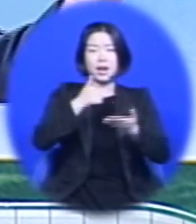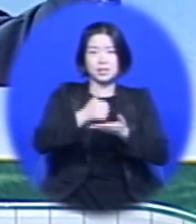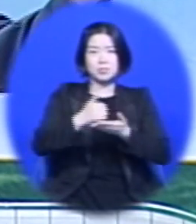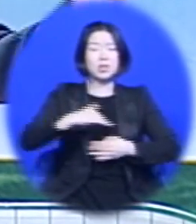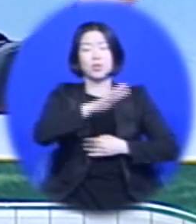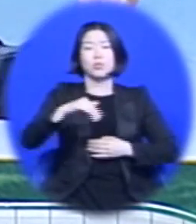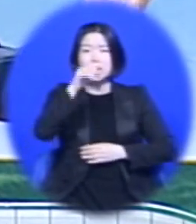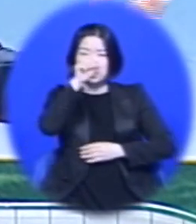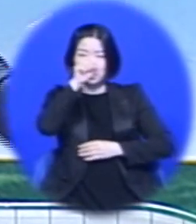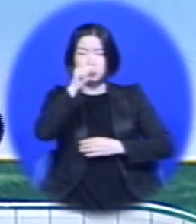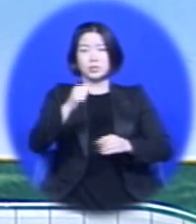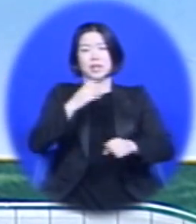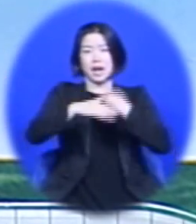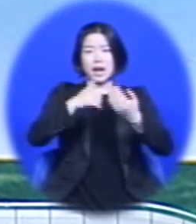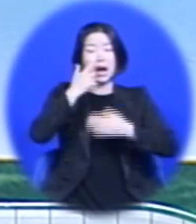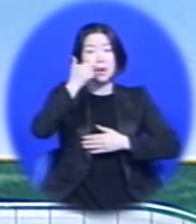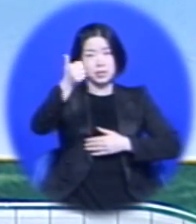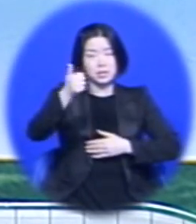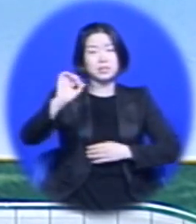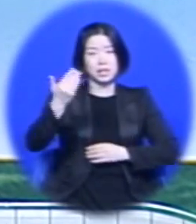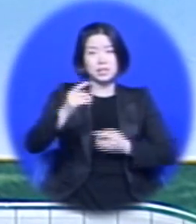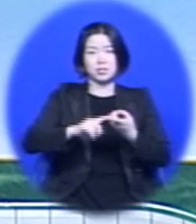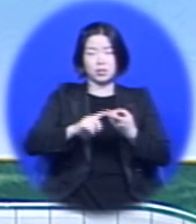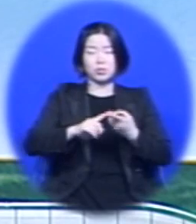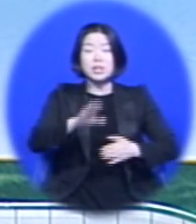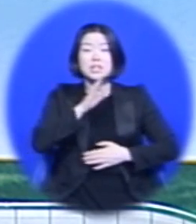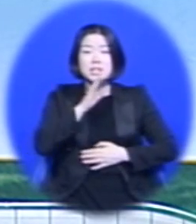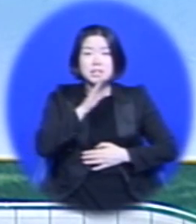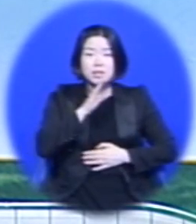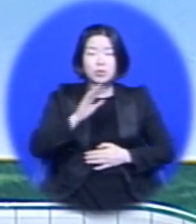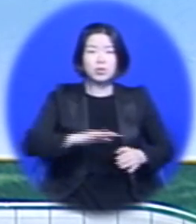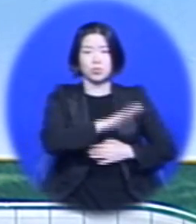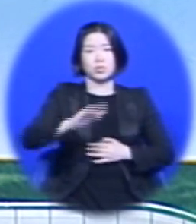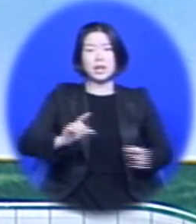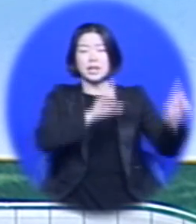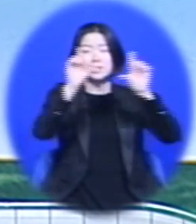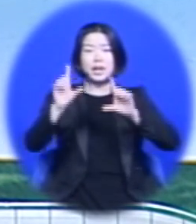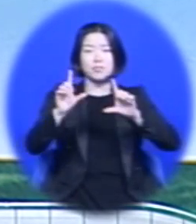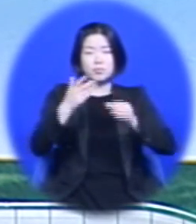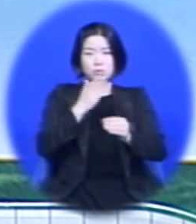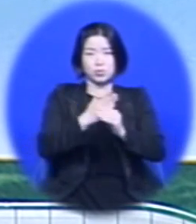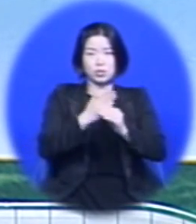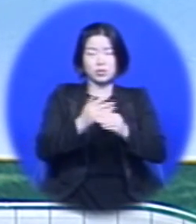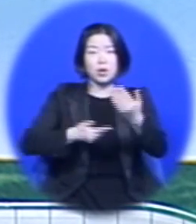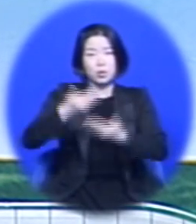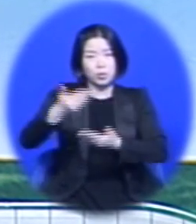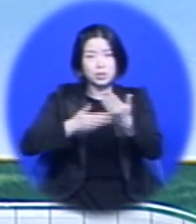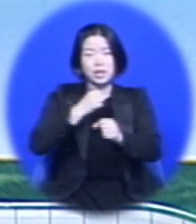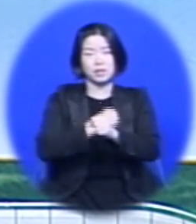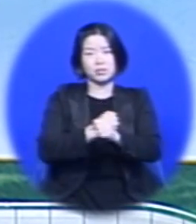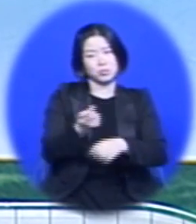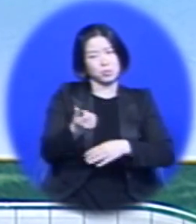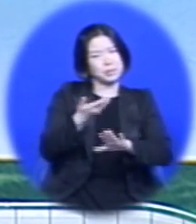우리의 좋으신 아버지 되신 거하고 실제로 하나님과 친밀히 교제하는 거는 조금